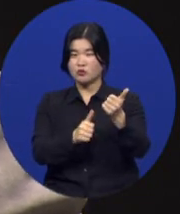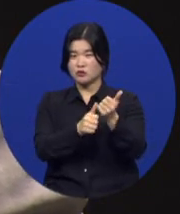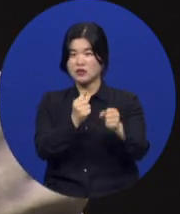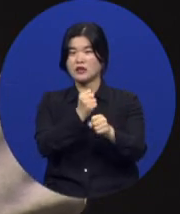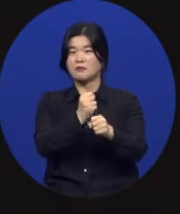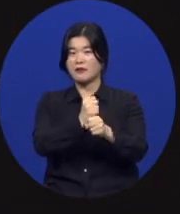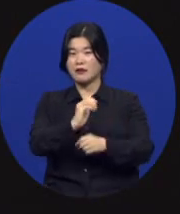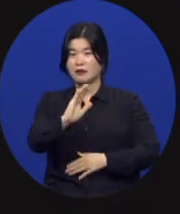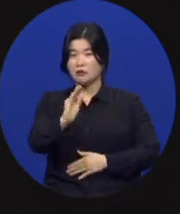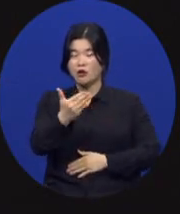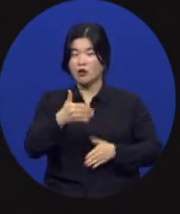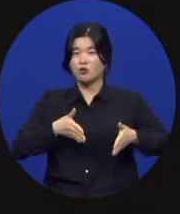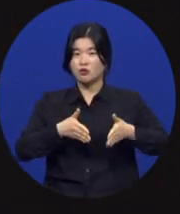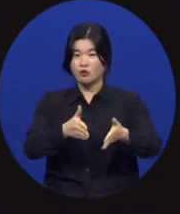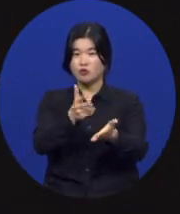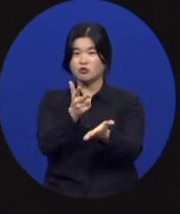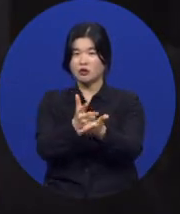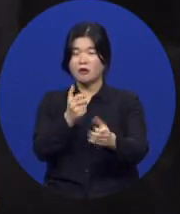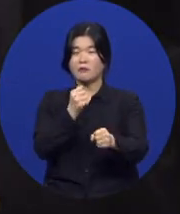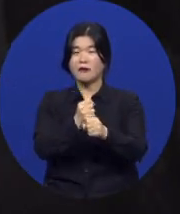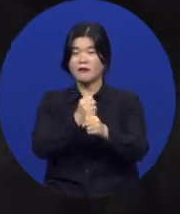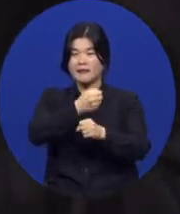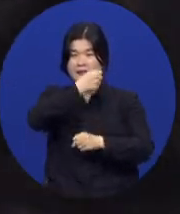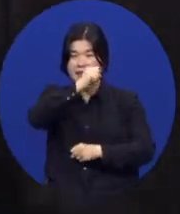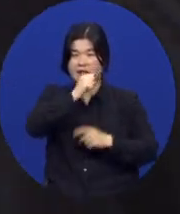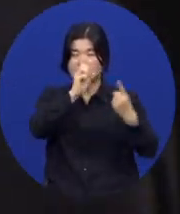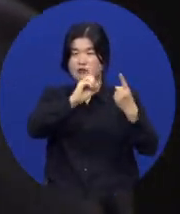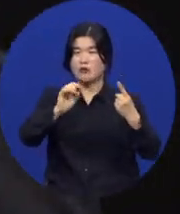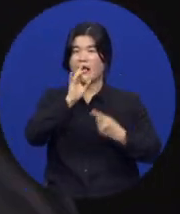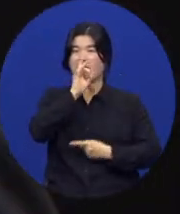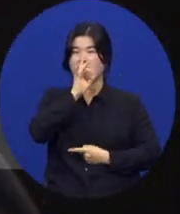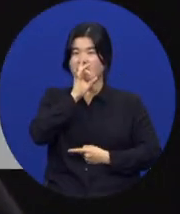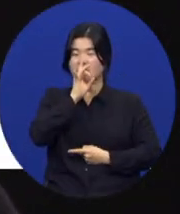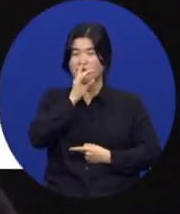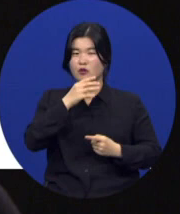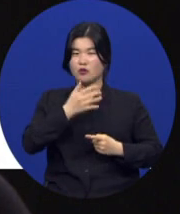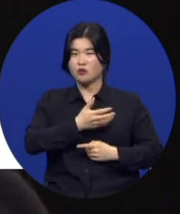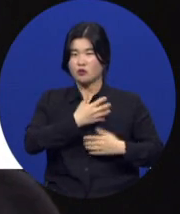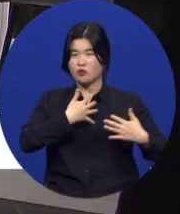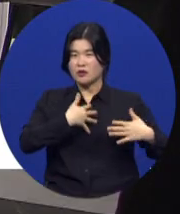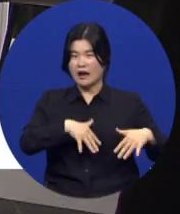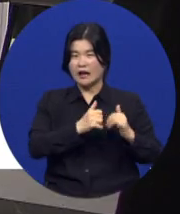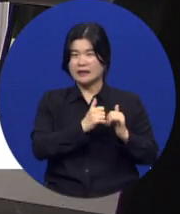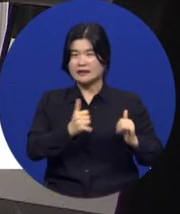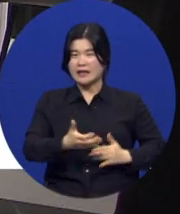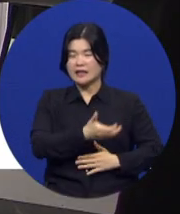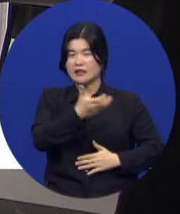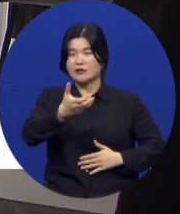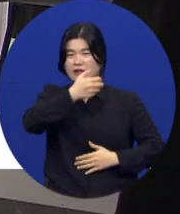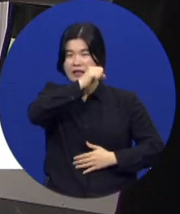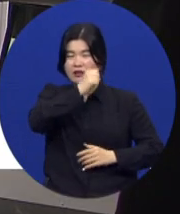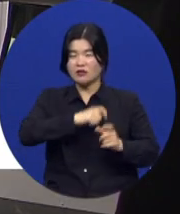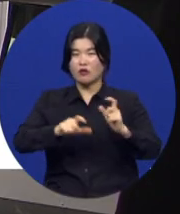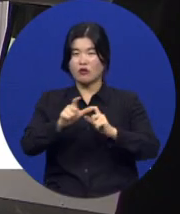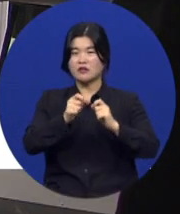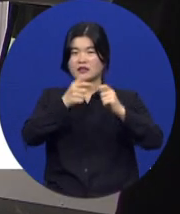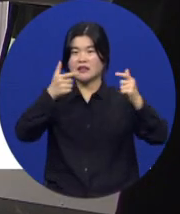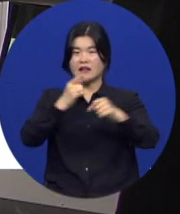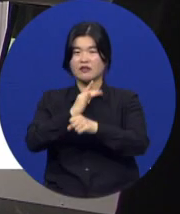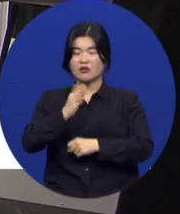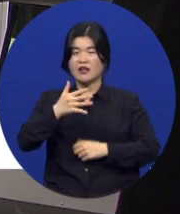만들고 도로와 주차장 건설 예산의 1% 도 안되는 교통 약자들의 이동권 관련 예산을 대폭 늘려